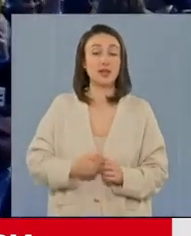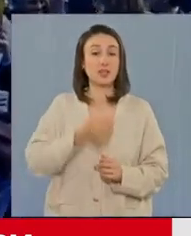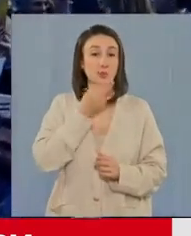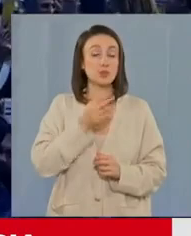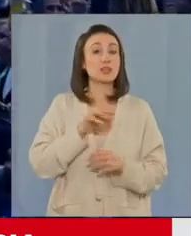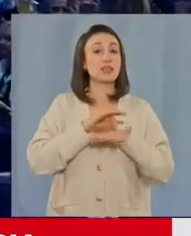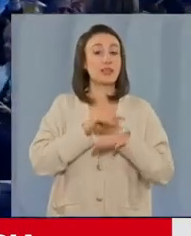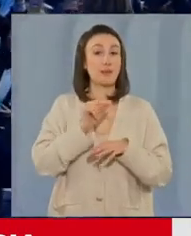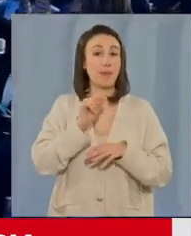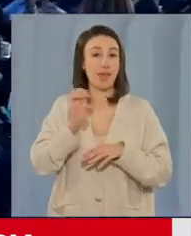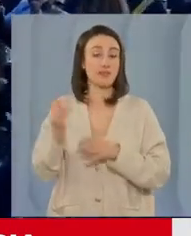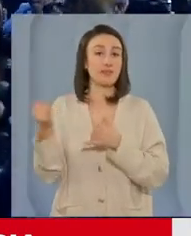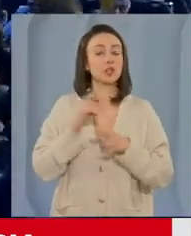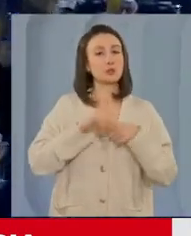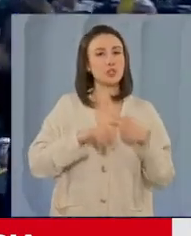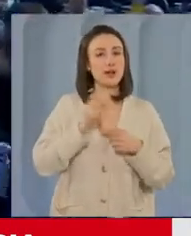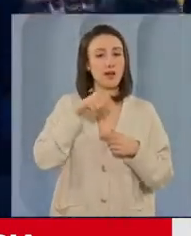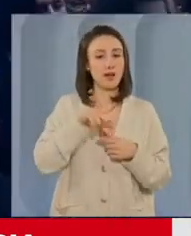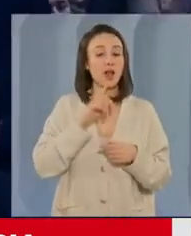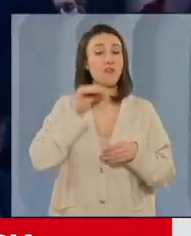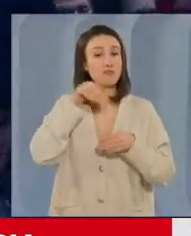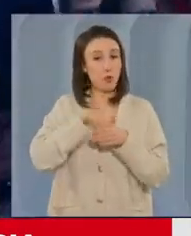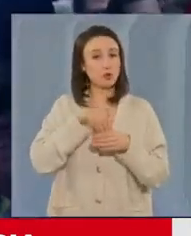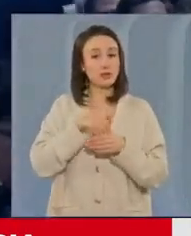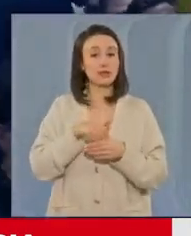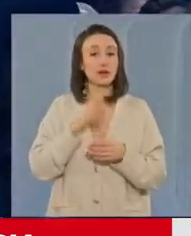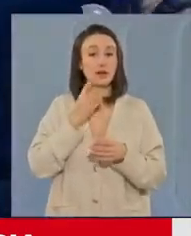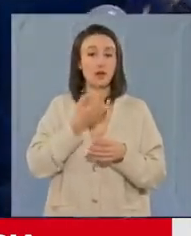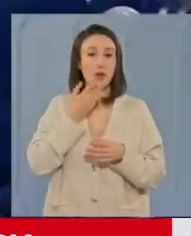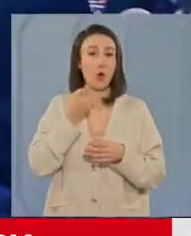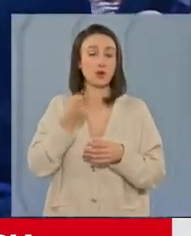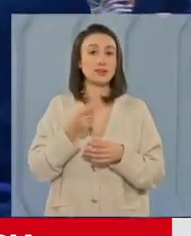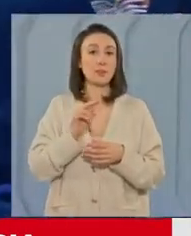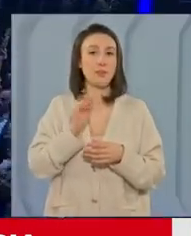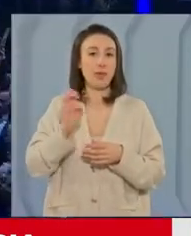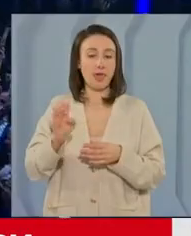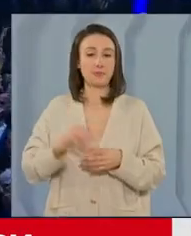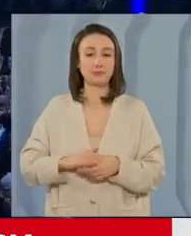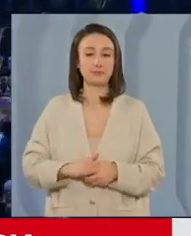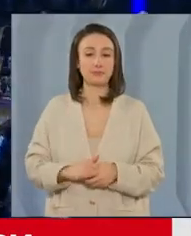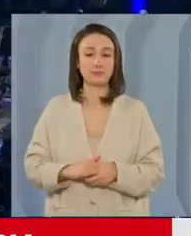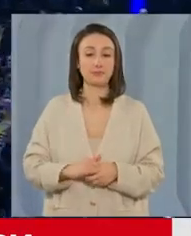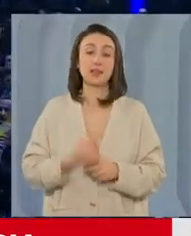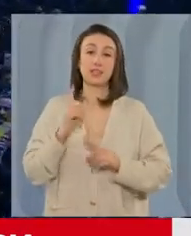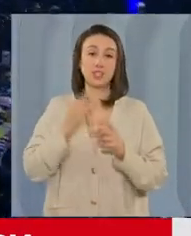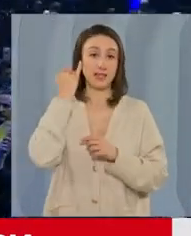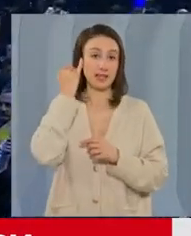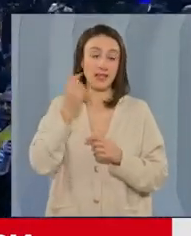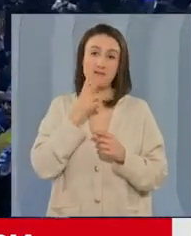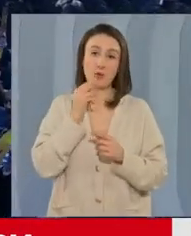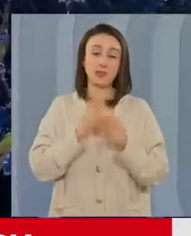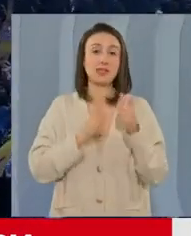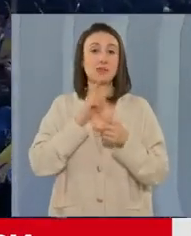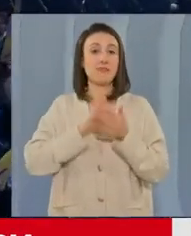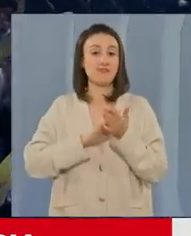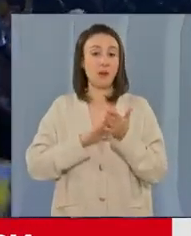vine după ce Karl Nehammer a votat manifestul propus de Congresul PPE care susține aderarea României la Schengen. Deși inițial s-a vorbit